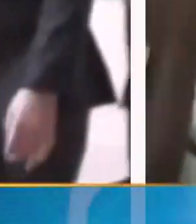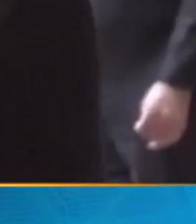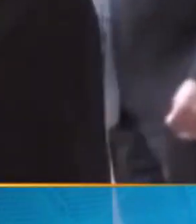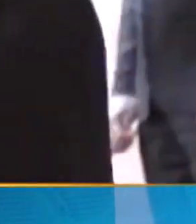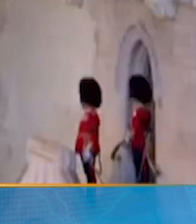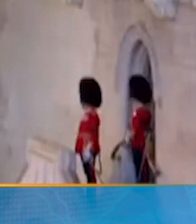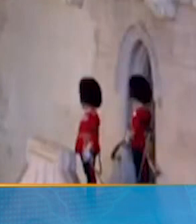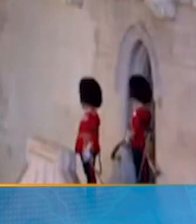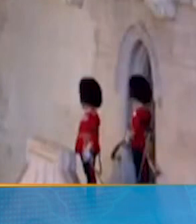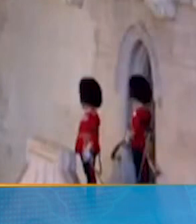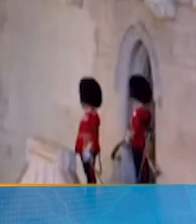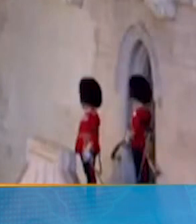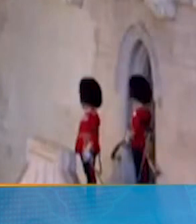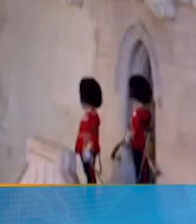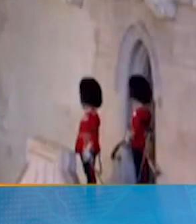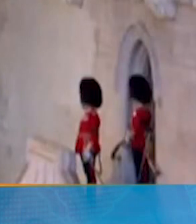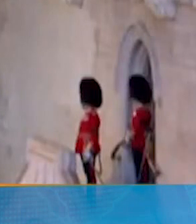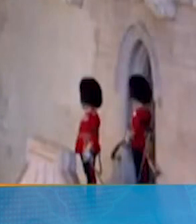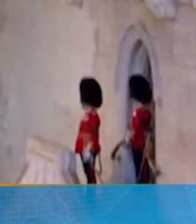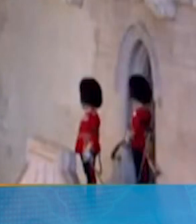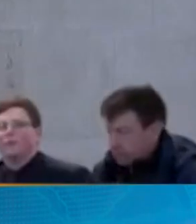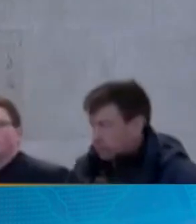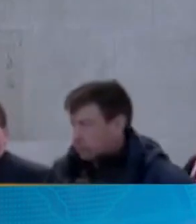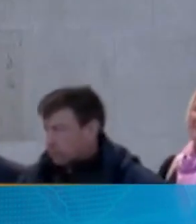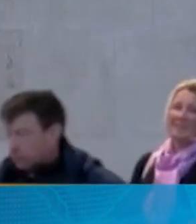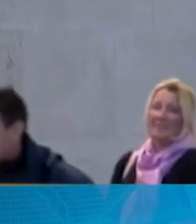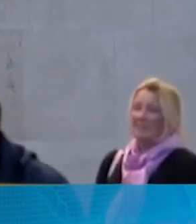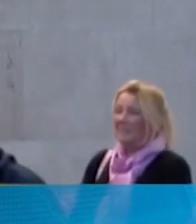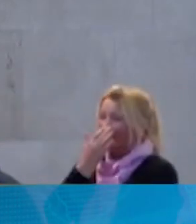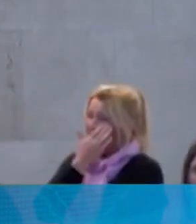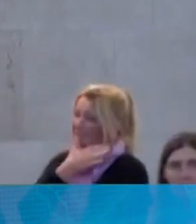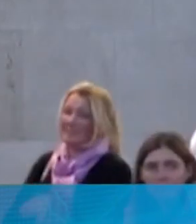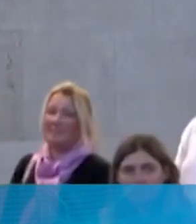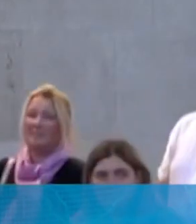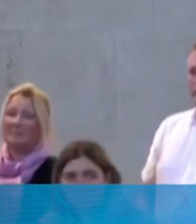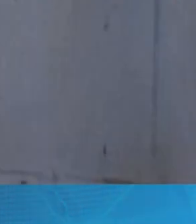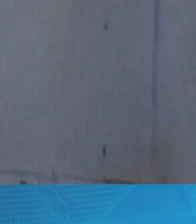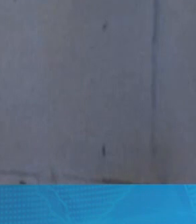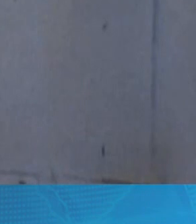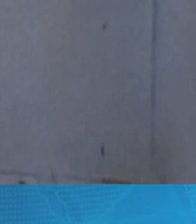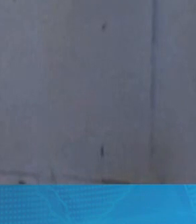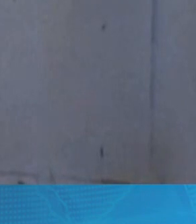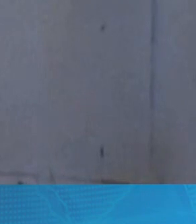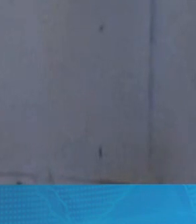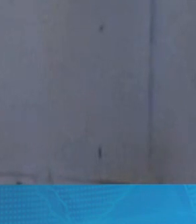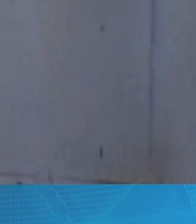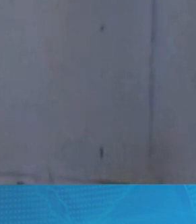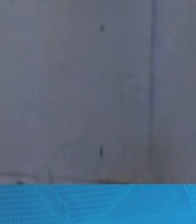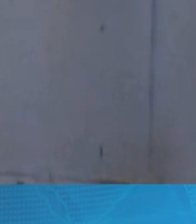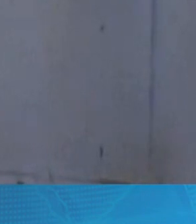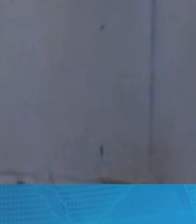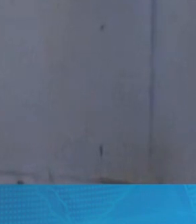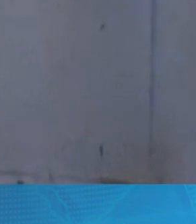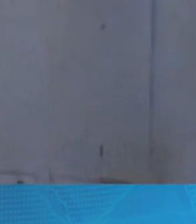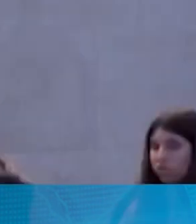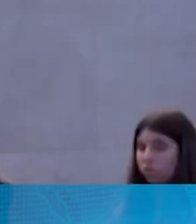rapidement la situation de ces militaires ivoiriens. Enfin, au Royaume-Uni, le dernier adieu à la reine Elisabeth II. Ses funérailles